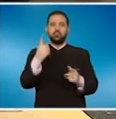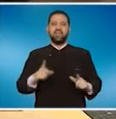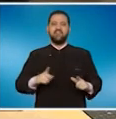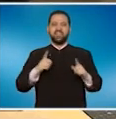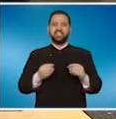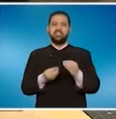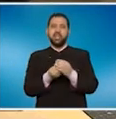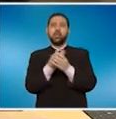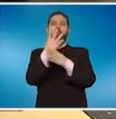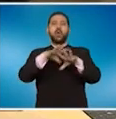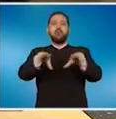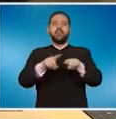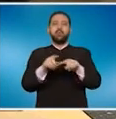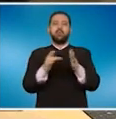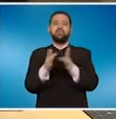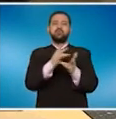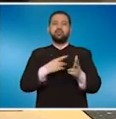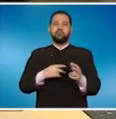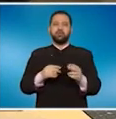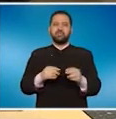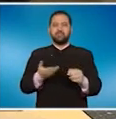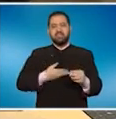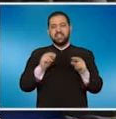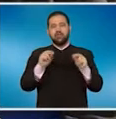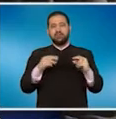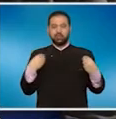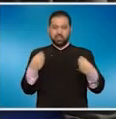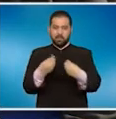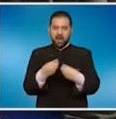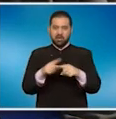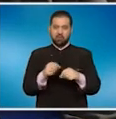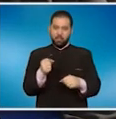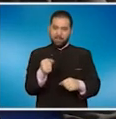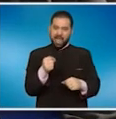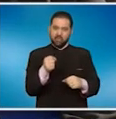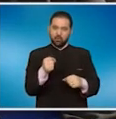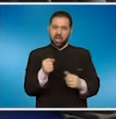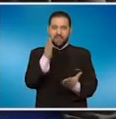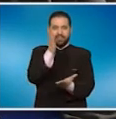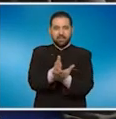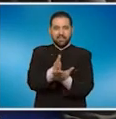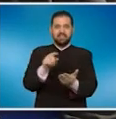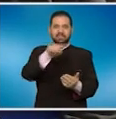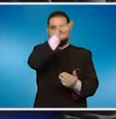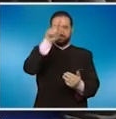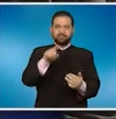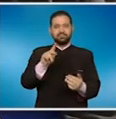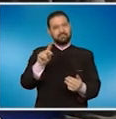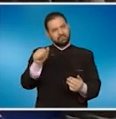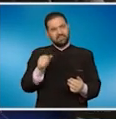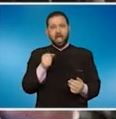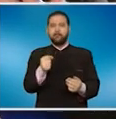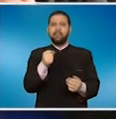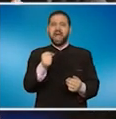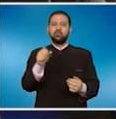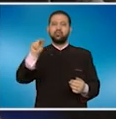mai departe. Și te îmbraci cu platoșa dreptății. Platoșa sau zaua, după unele traduceri,